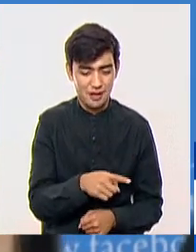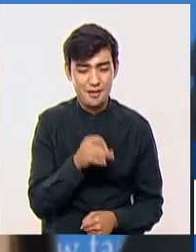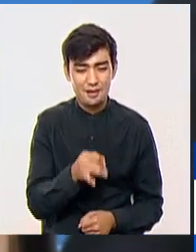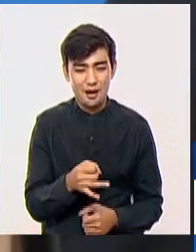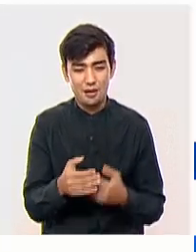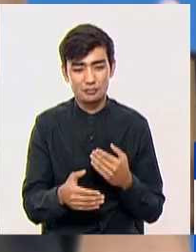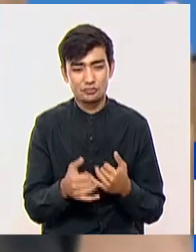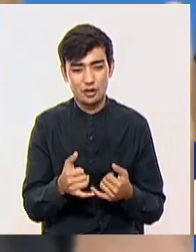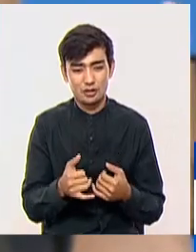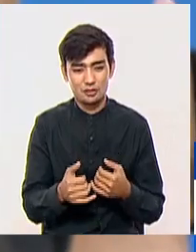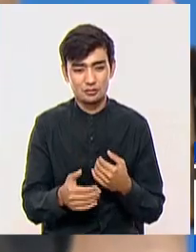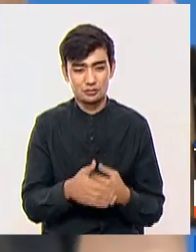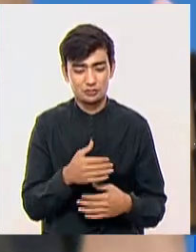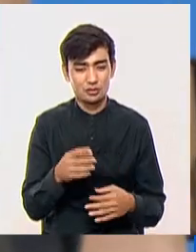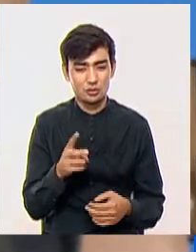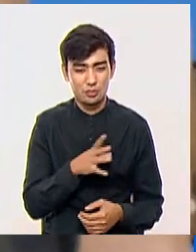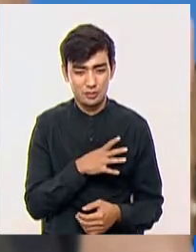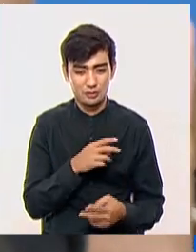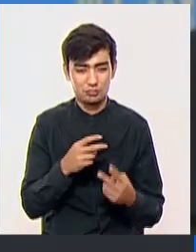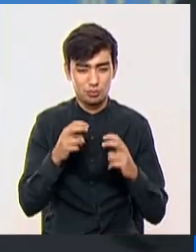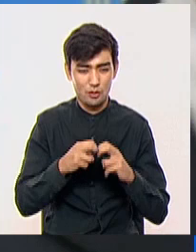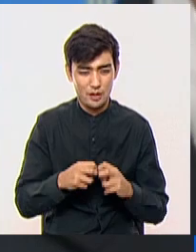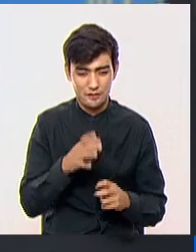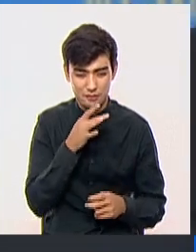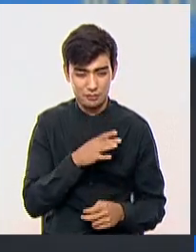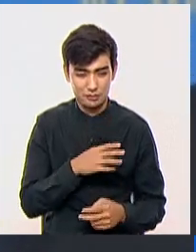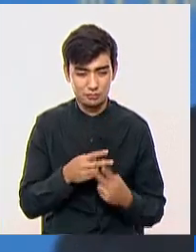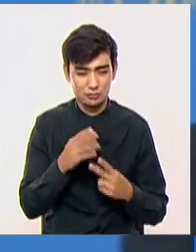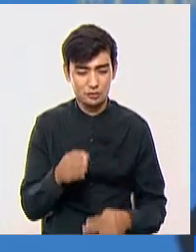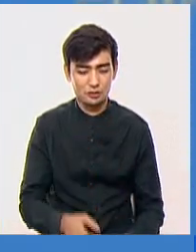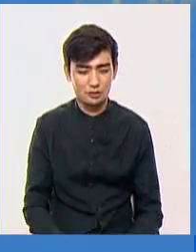бойынша қазіргі таңда 11 іс тергеу барысында.